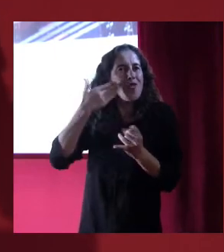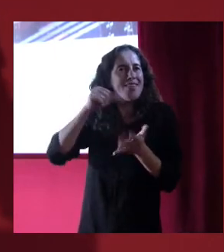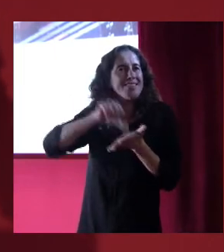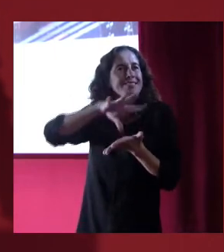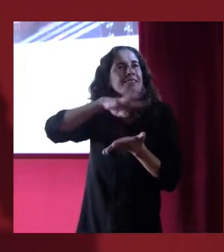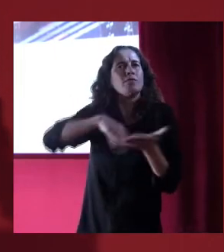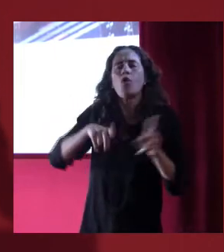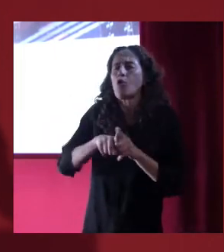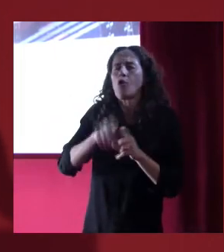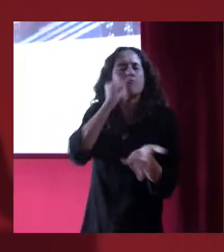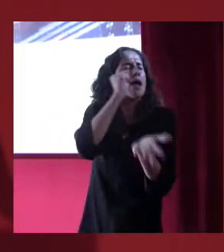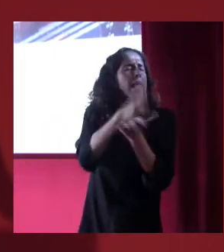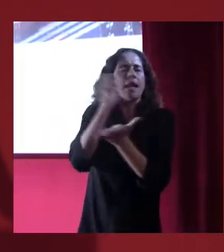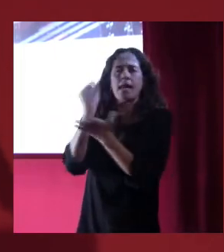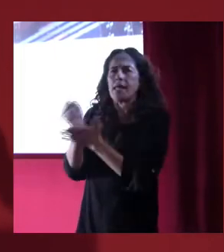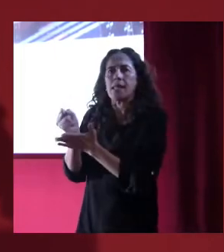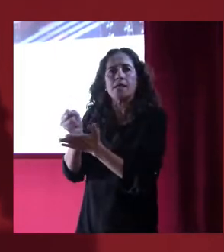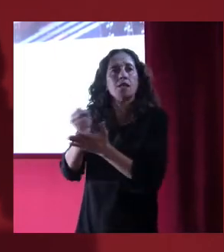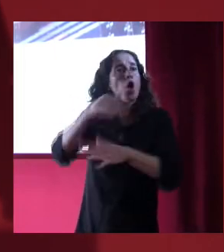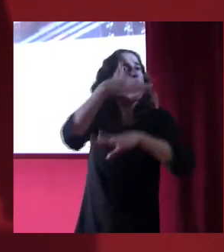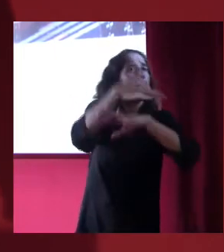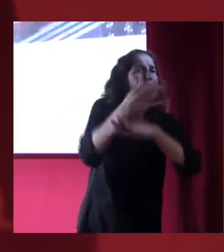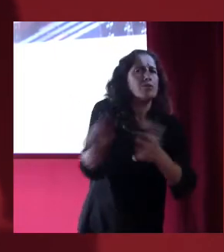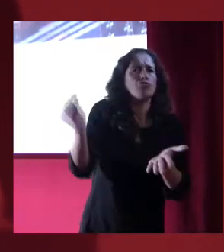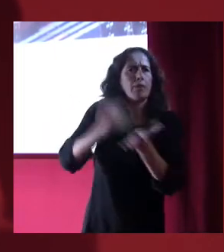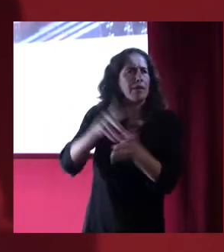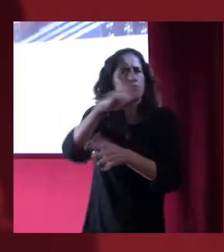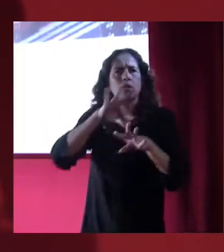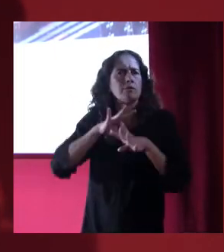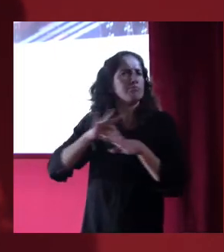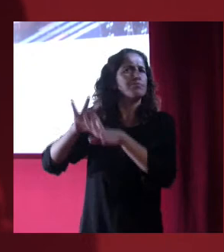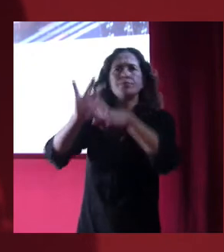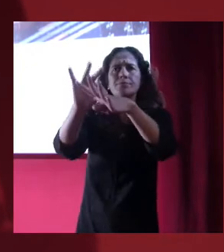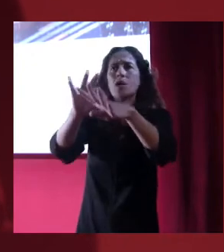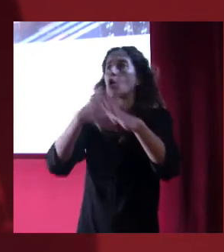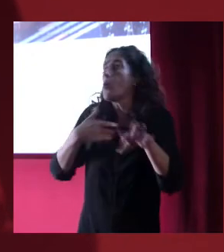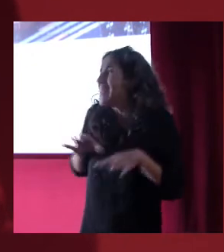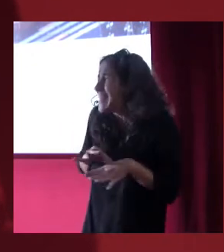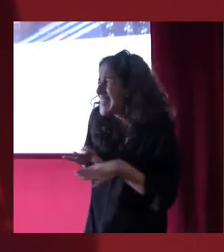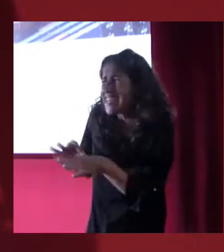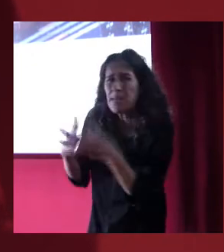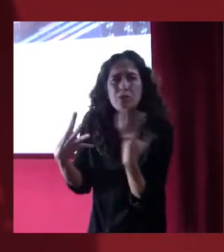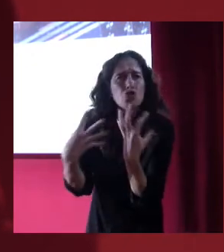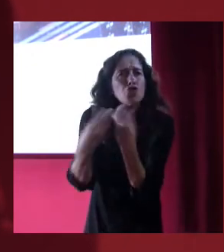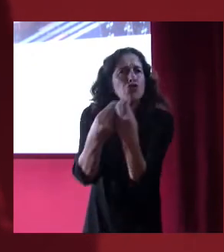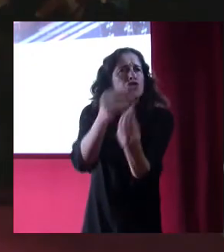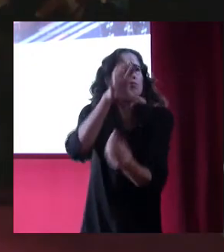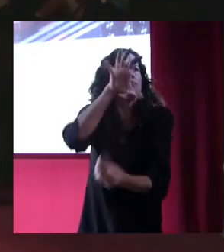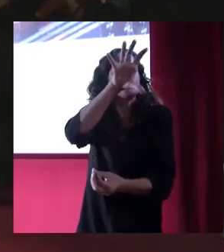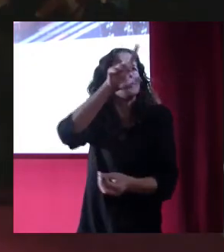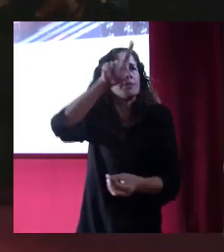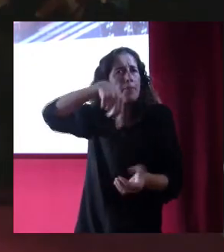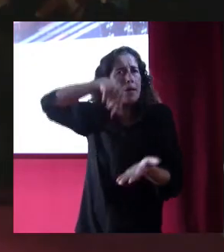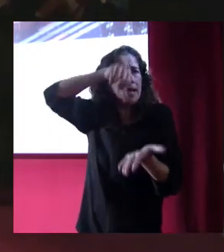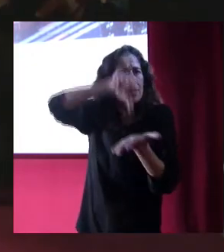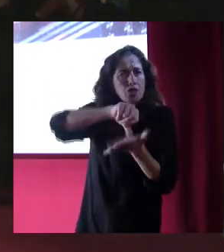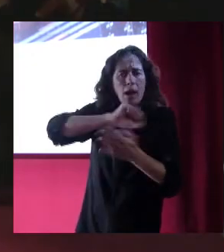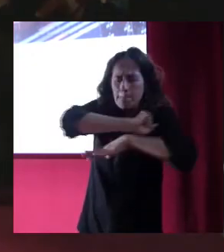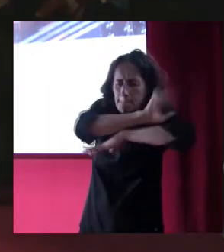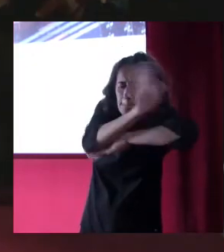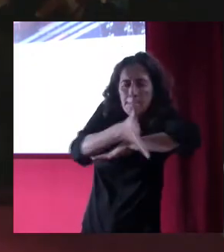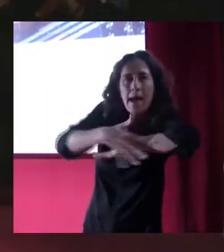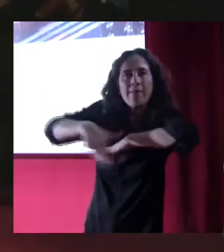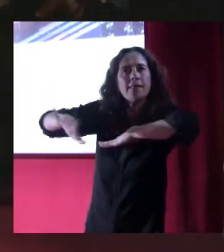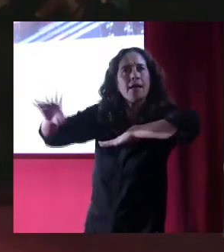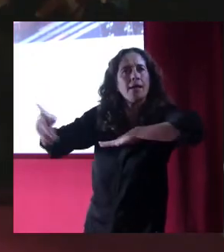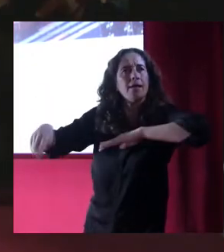a liderar els reptes urbans. Jo us proposo que liderem plegats la ciutat, que liderem plegats el país, que liderem plegats la Mediterrània